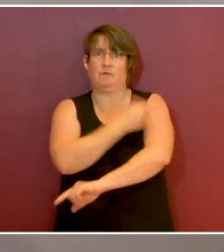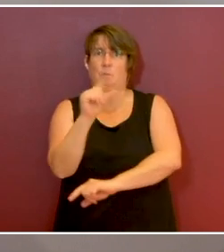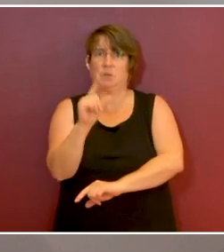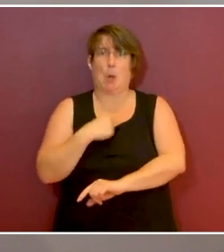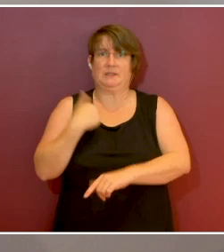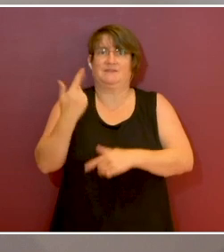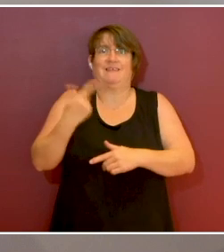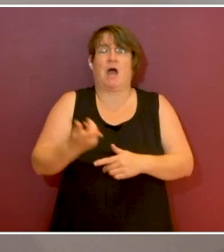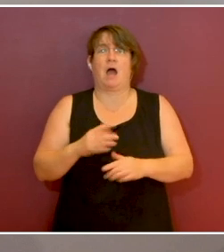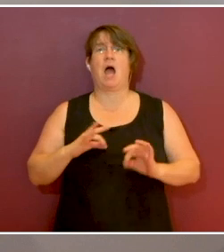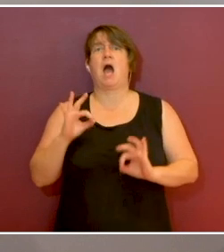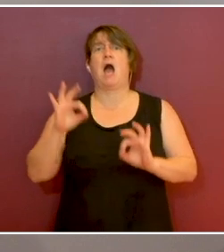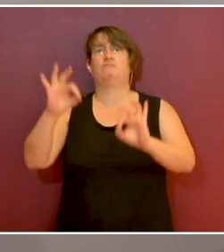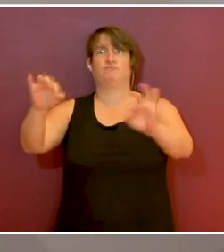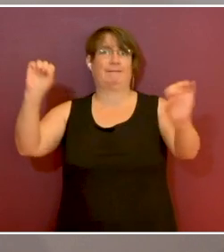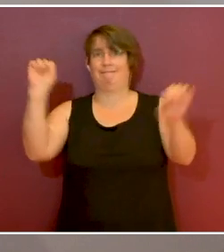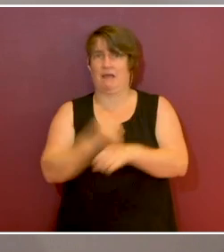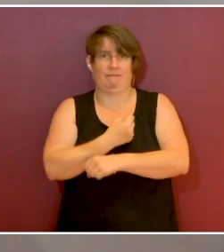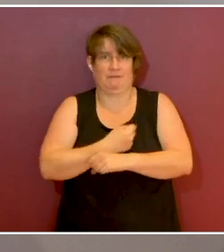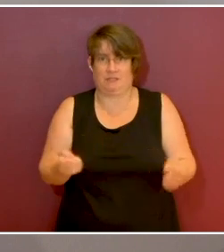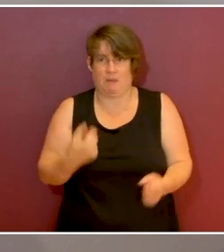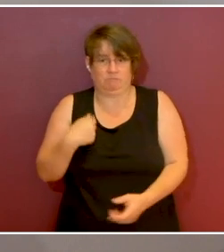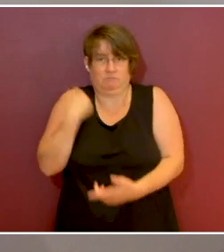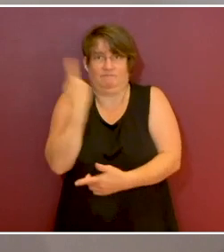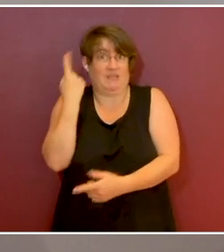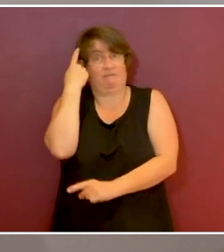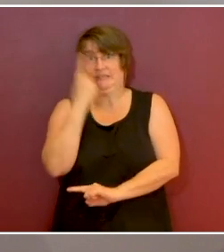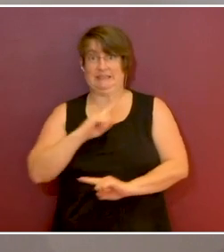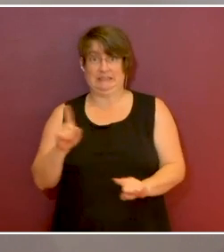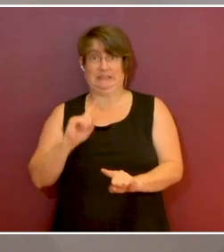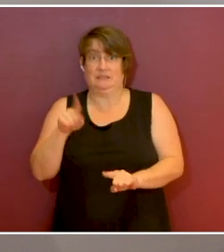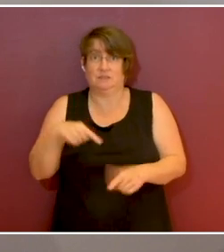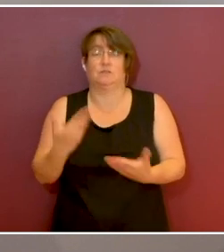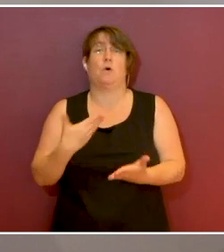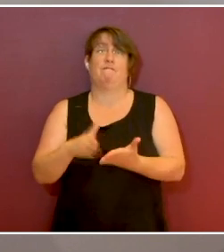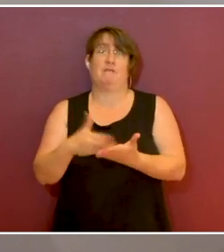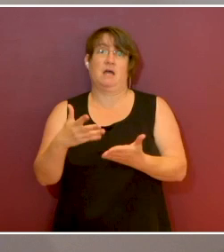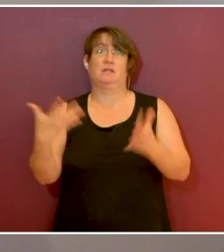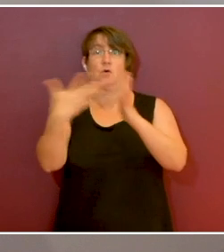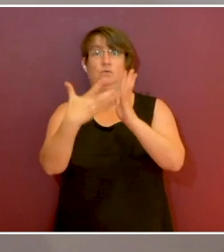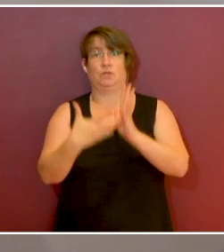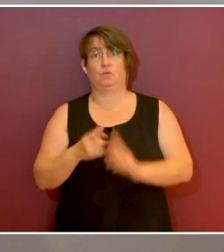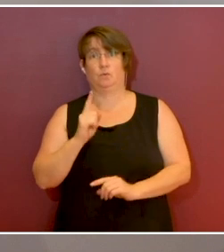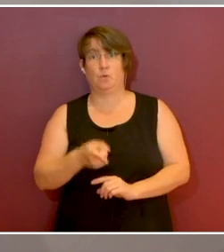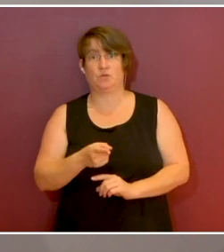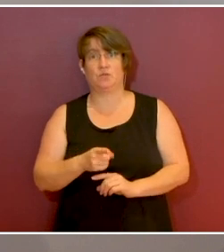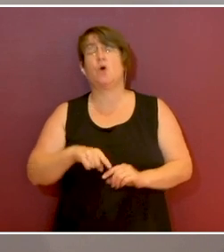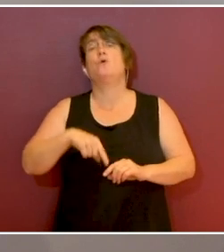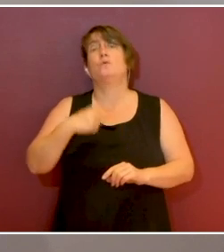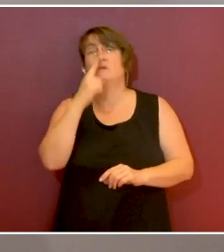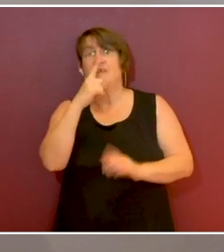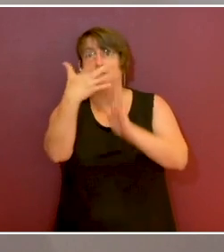wissen wir einfach noch nicht. Und das muss noch weiter untersucht werden. Und dann rechne ich auch damit, dass es entsprechende Empfehlungen geben